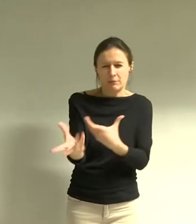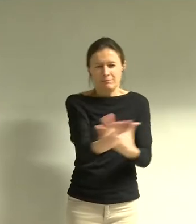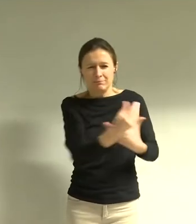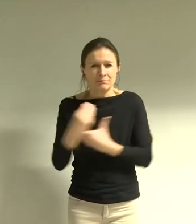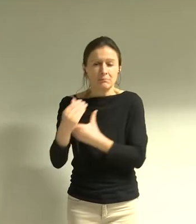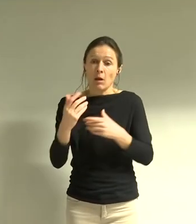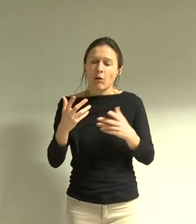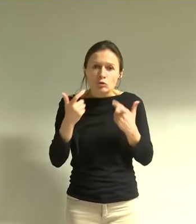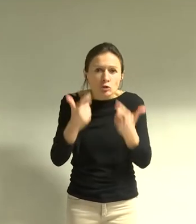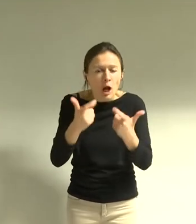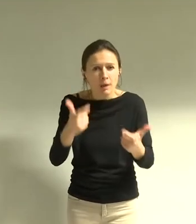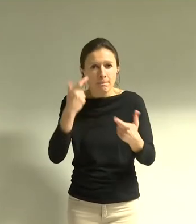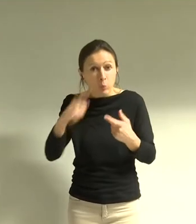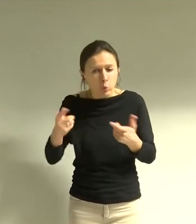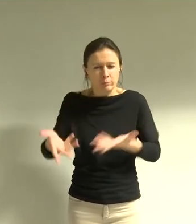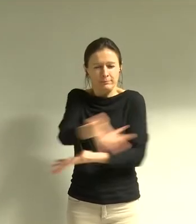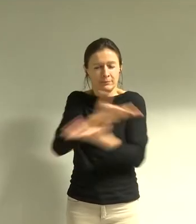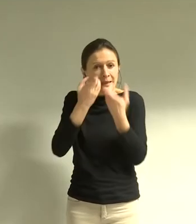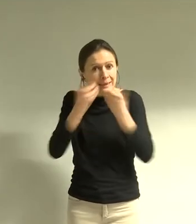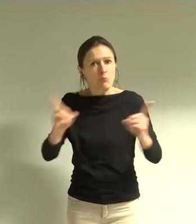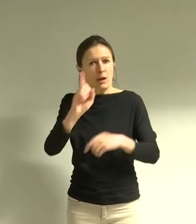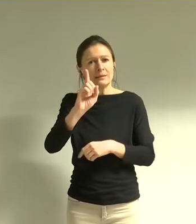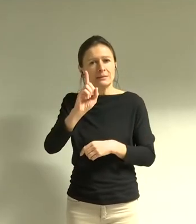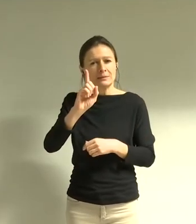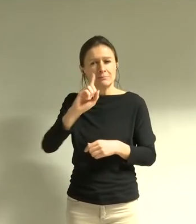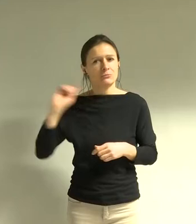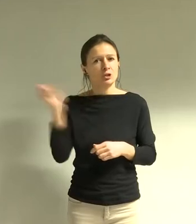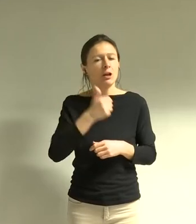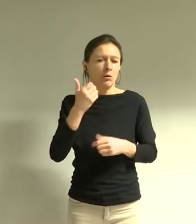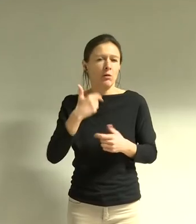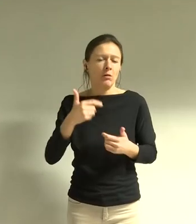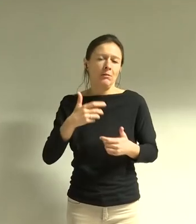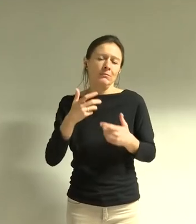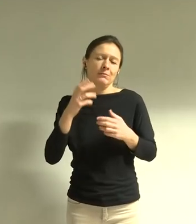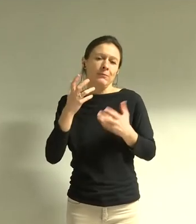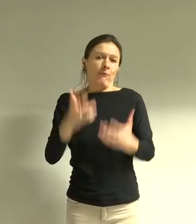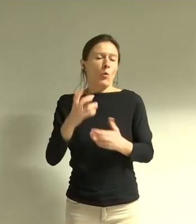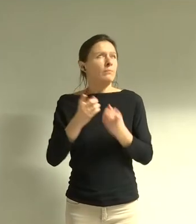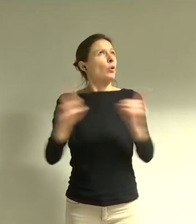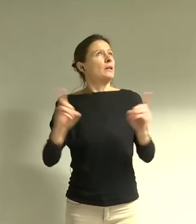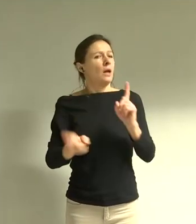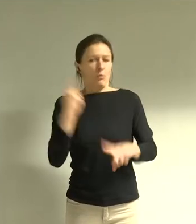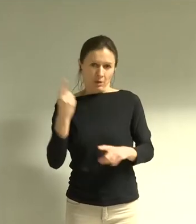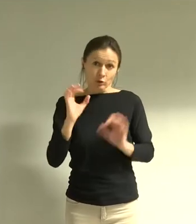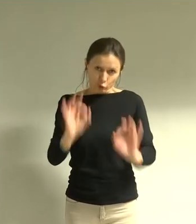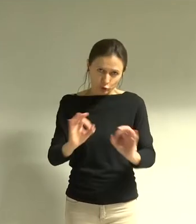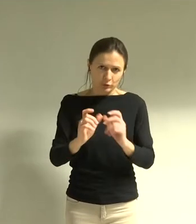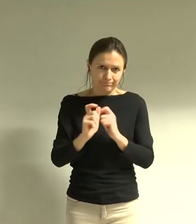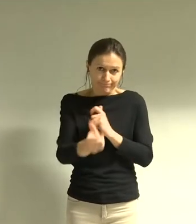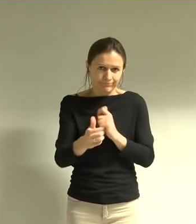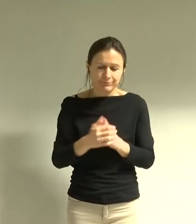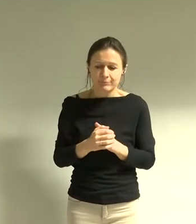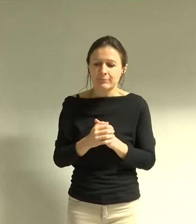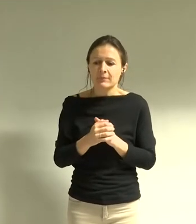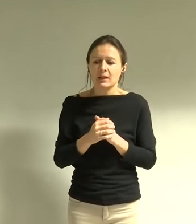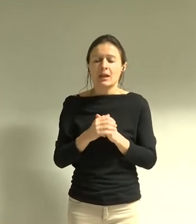démocratique qui nous anime toutes et tous au quotidien vous pouvez constater dans le document annexe